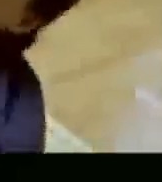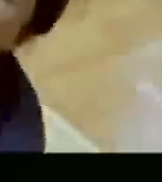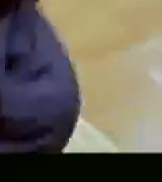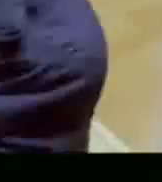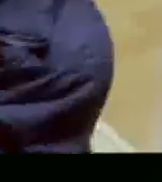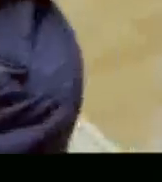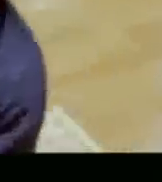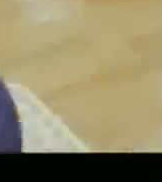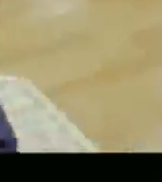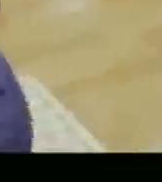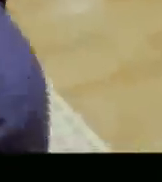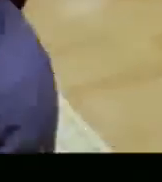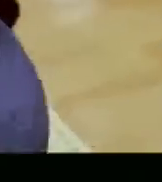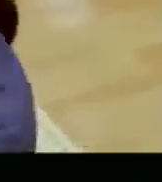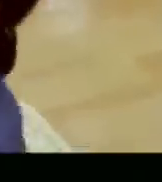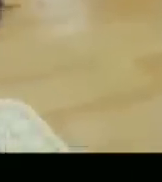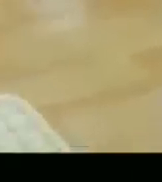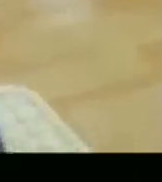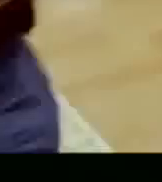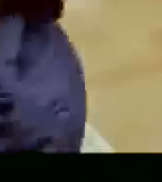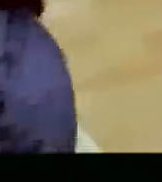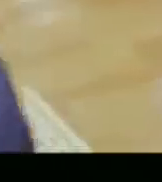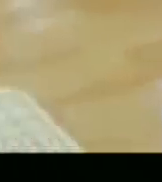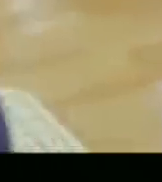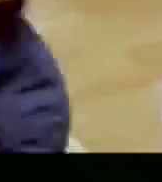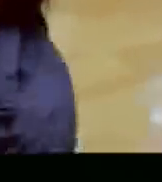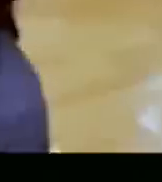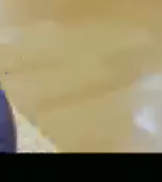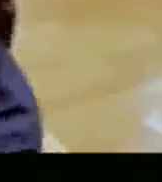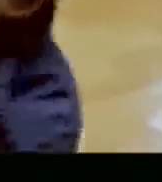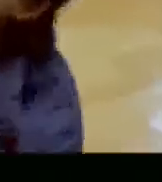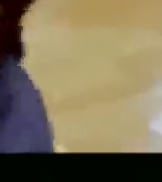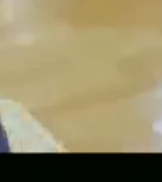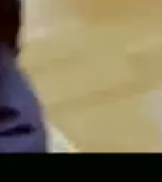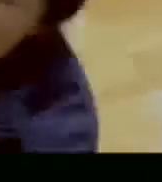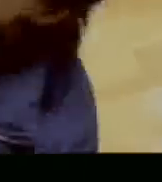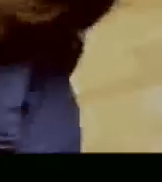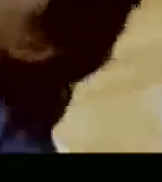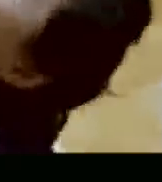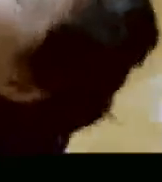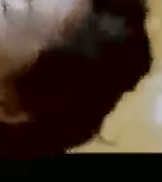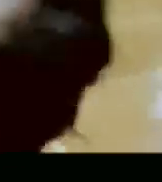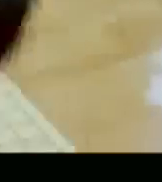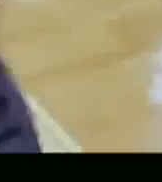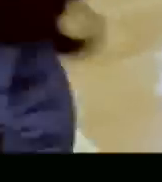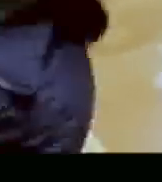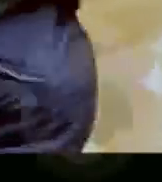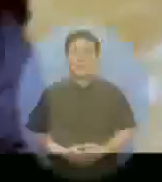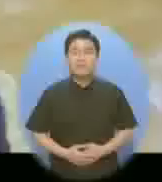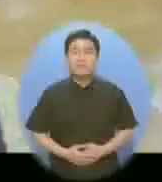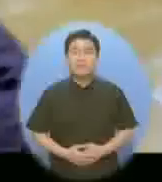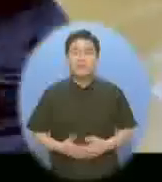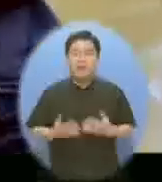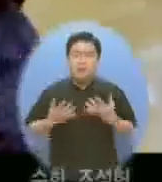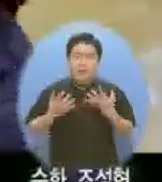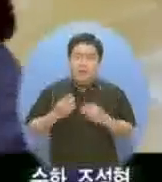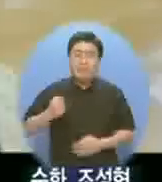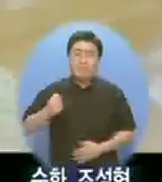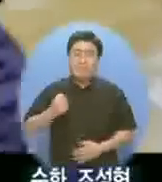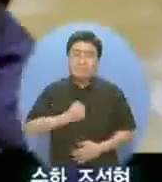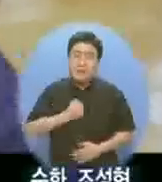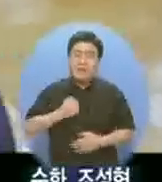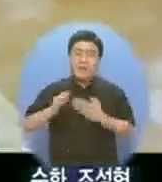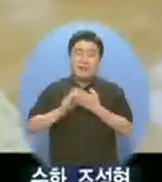순 아버지는서 증하고 죽어버리고 이게 몇 얼마나 답답하면